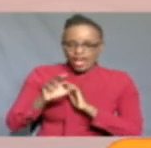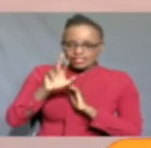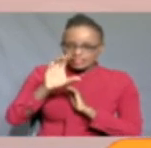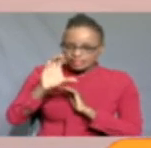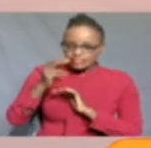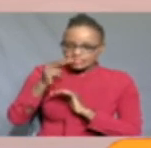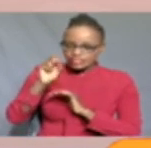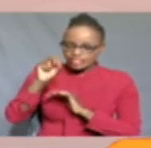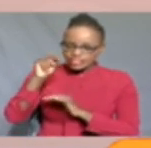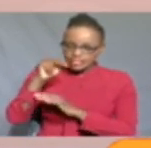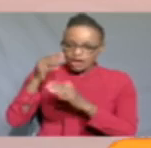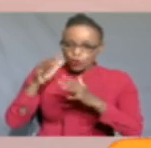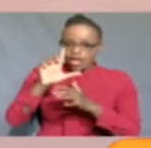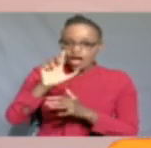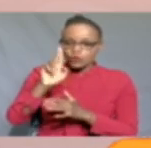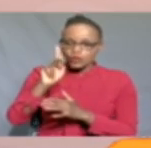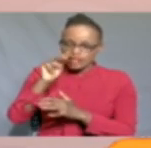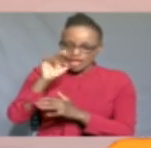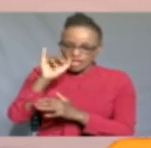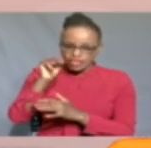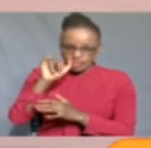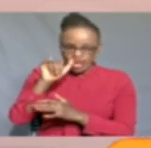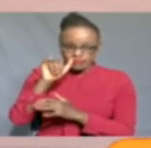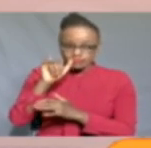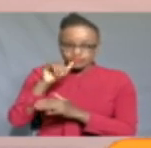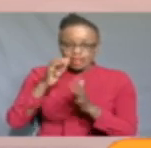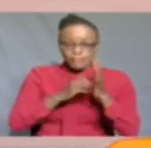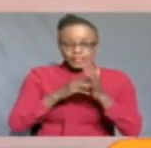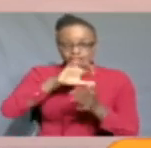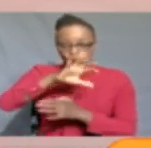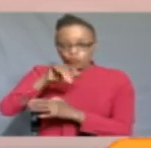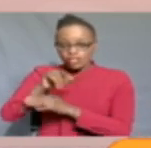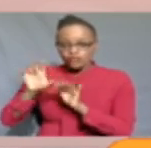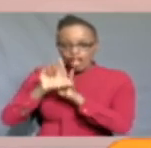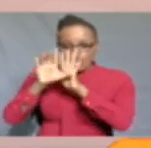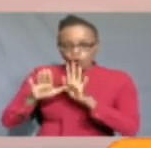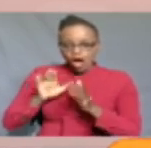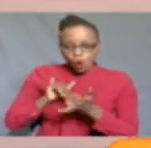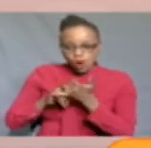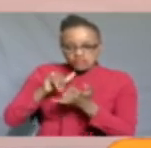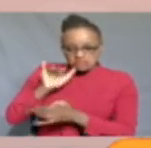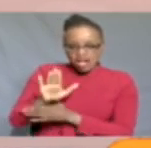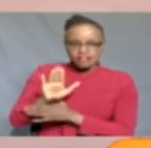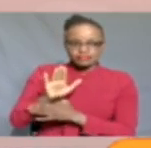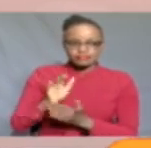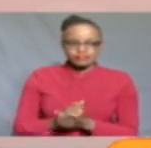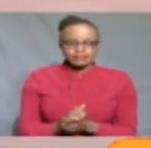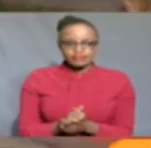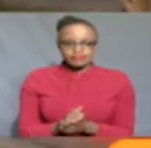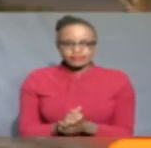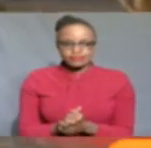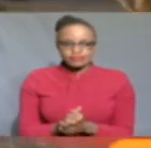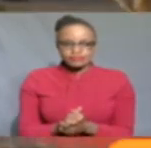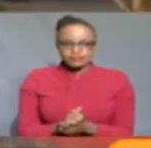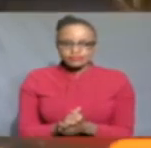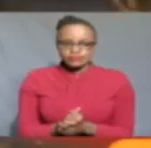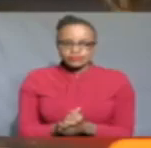huko Lukenya, kaunti ya Machakos. Hakimu Omung’ala alikuwa mkewe marehemu.